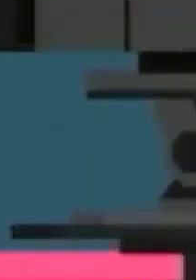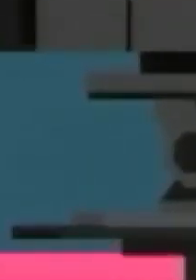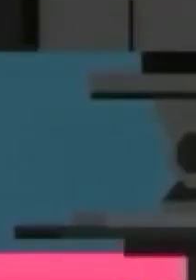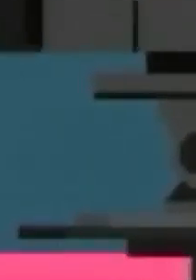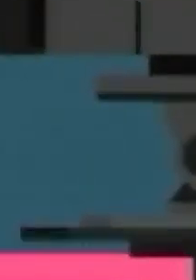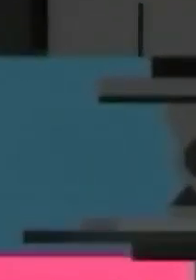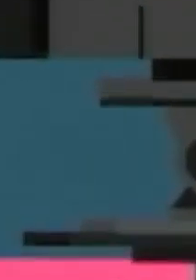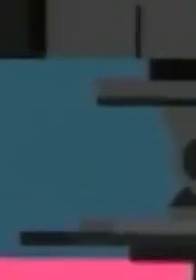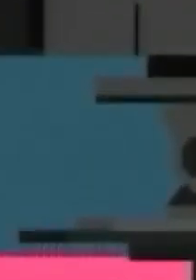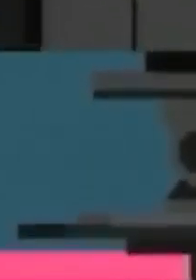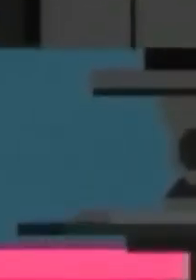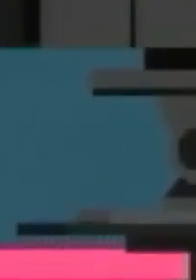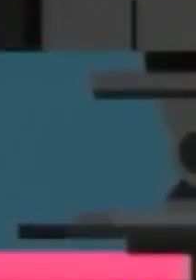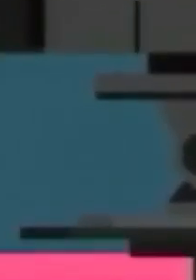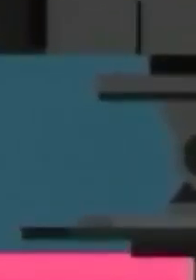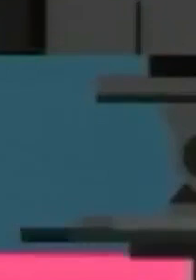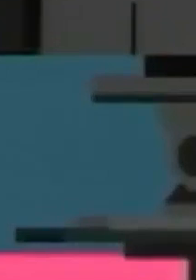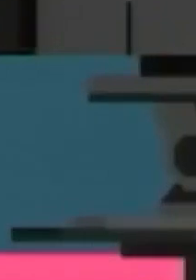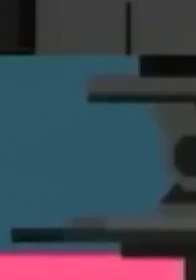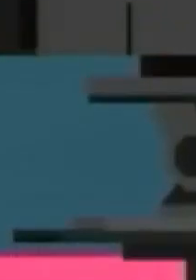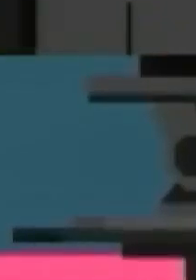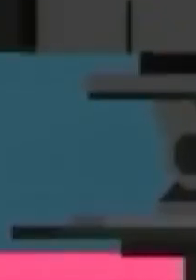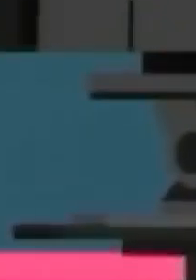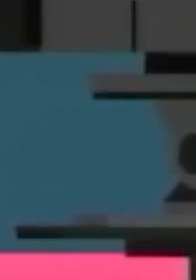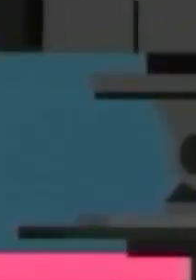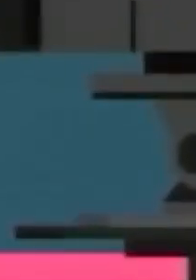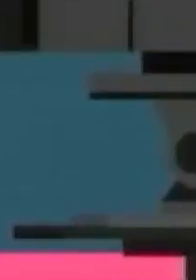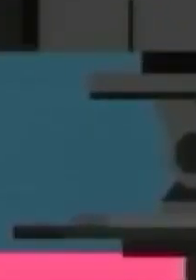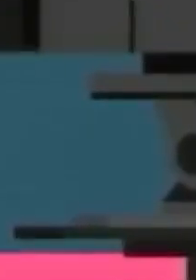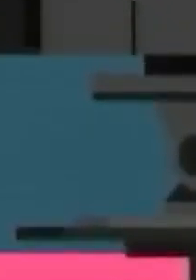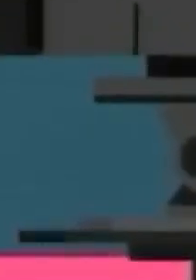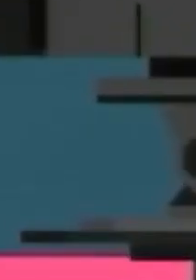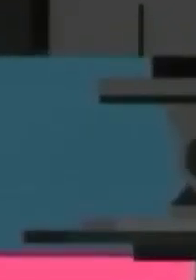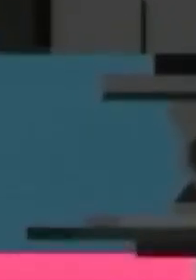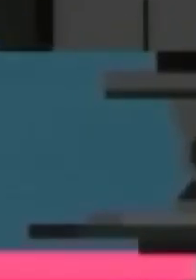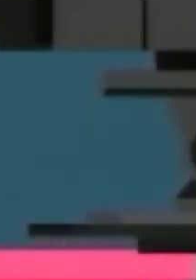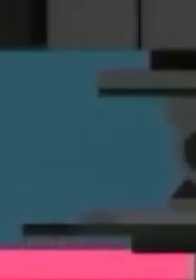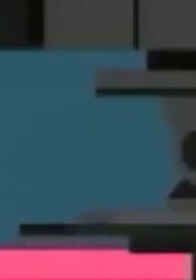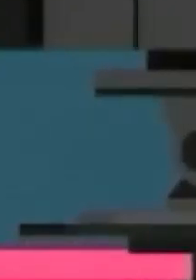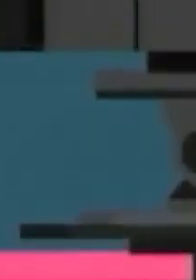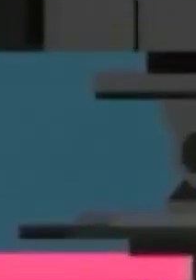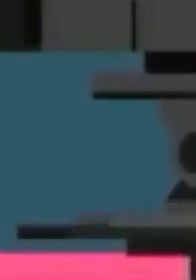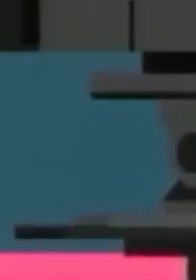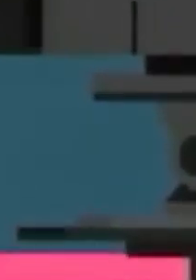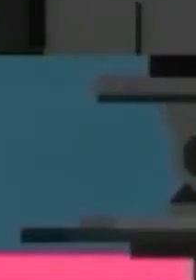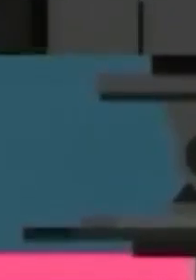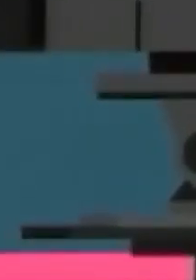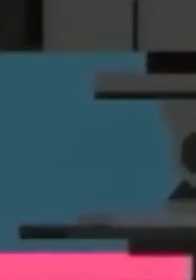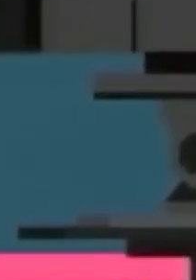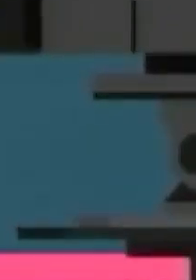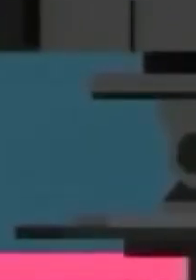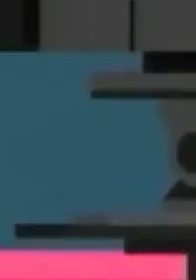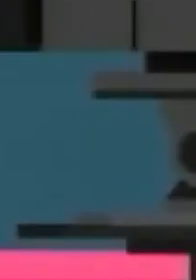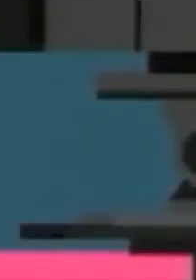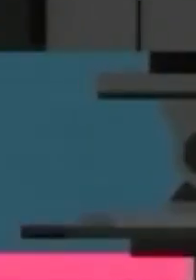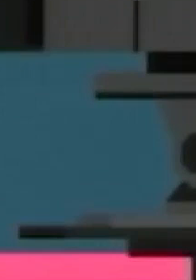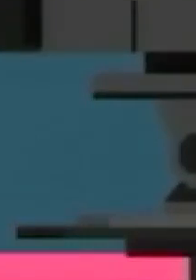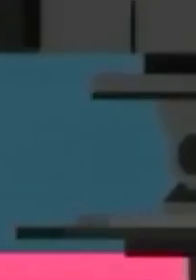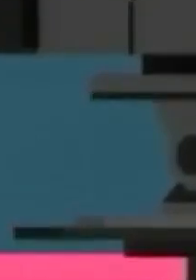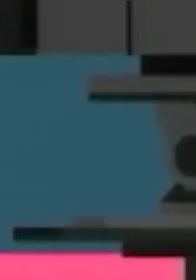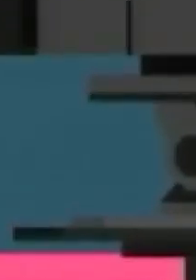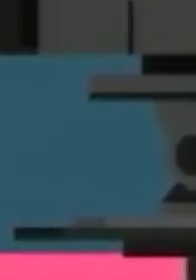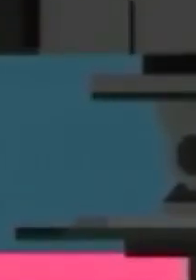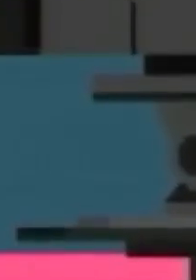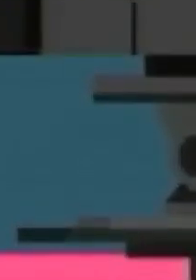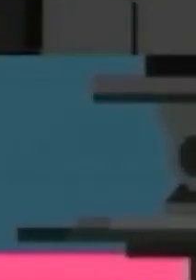اولوياتك واهتماماتك هتلاقيها بس في هي ومين. هي ومين هي ومين ده وقتك